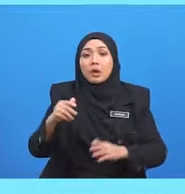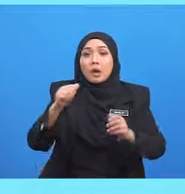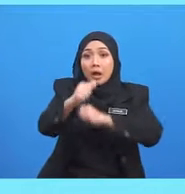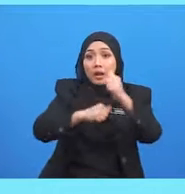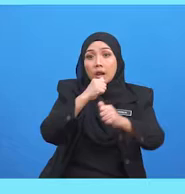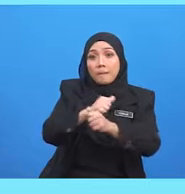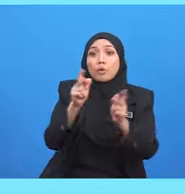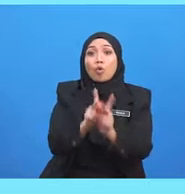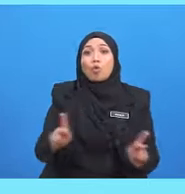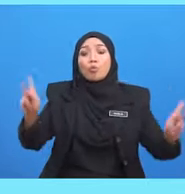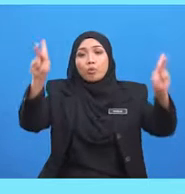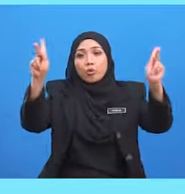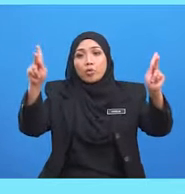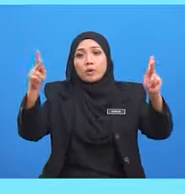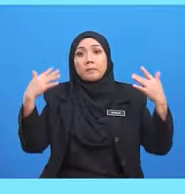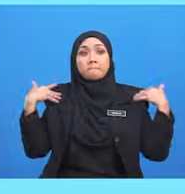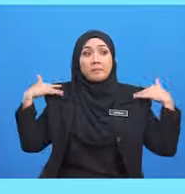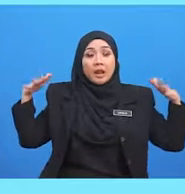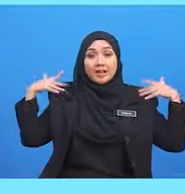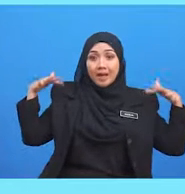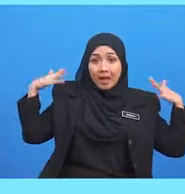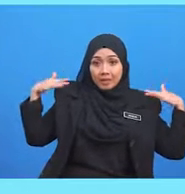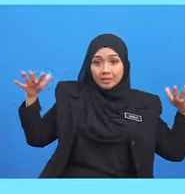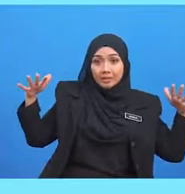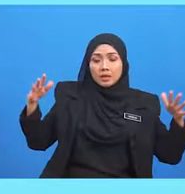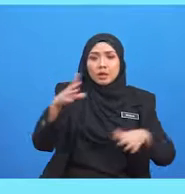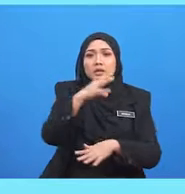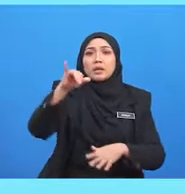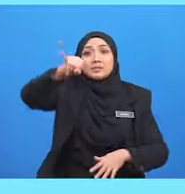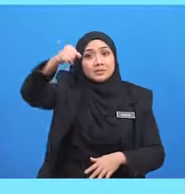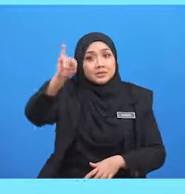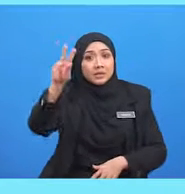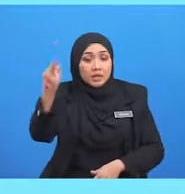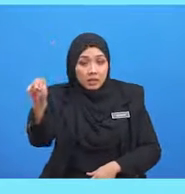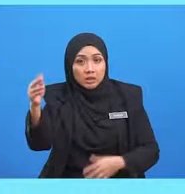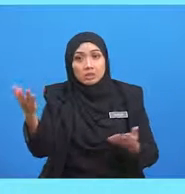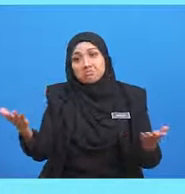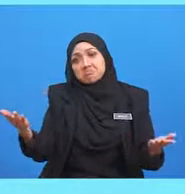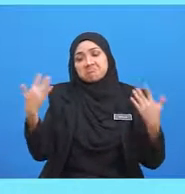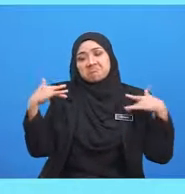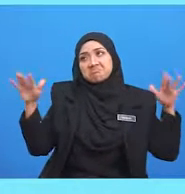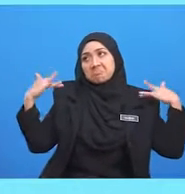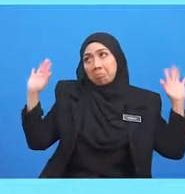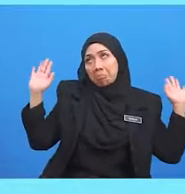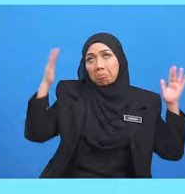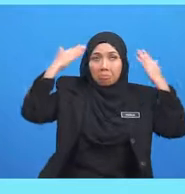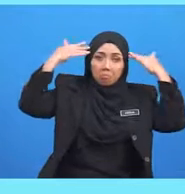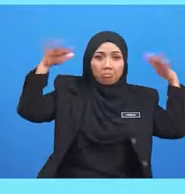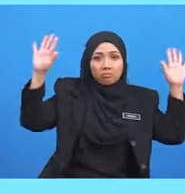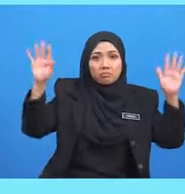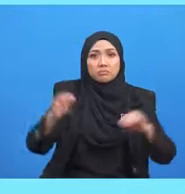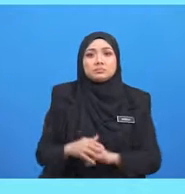jin. Murid-murid, keperluan kita beriman dengan perkara gaib adalah merupakan salah satu perkara